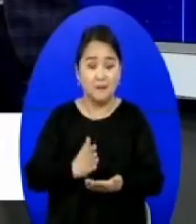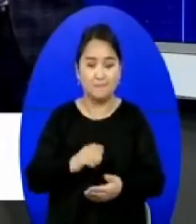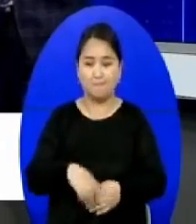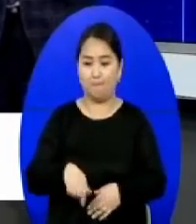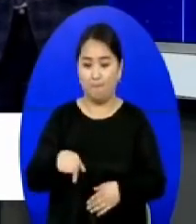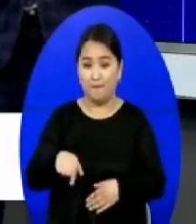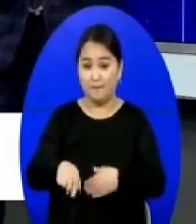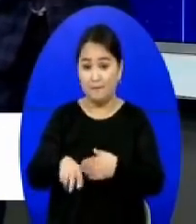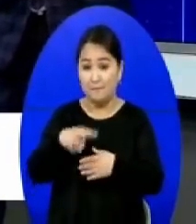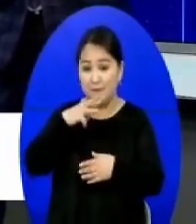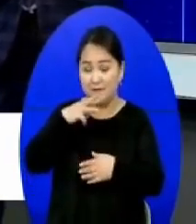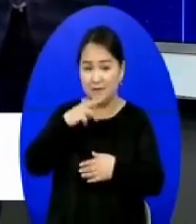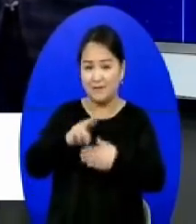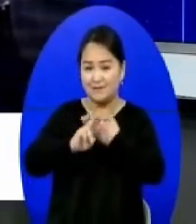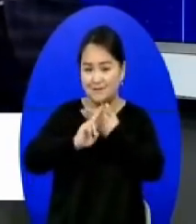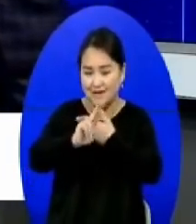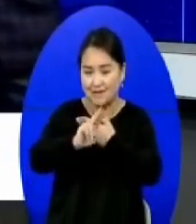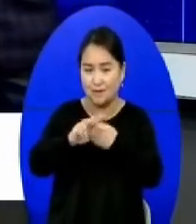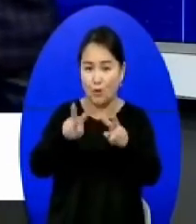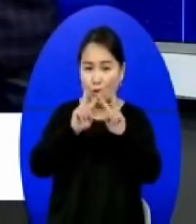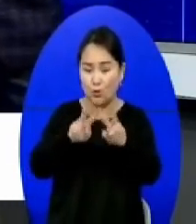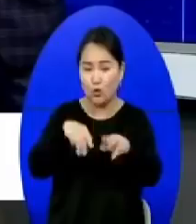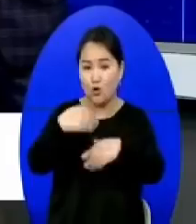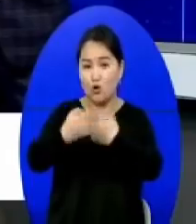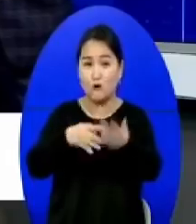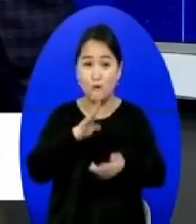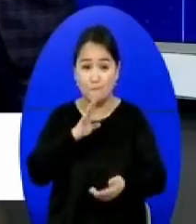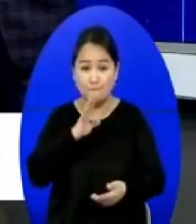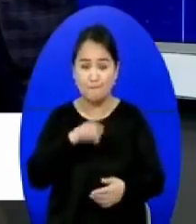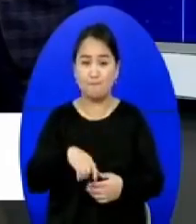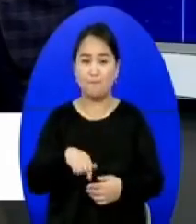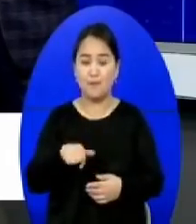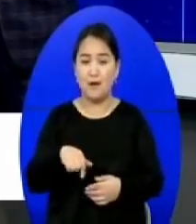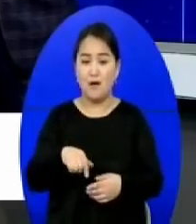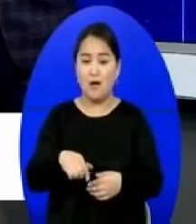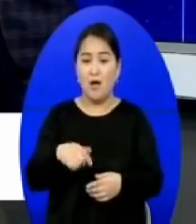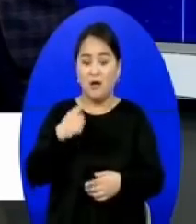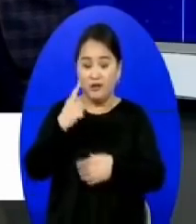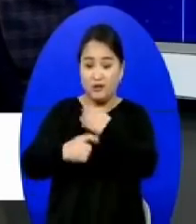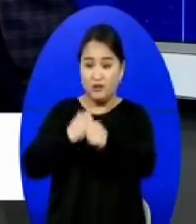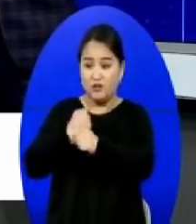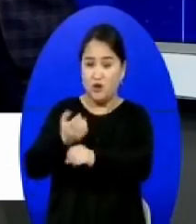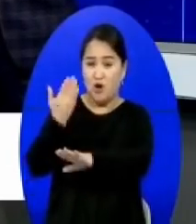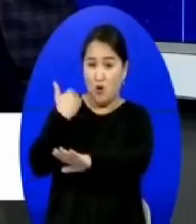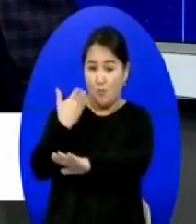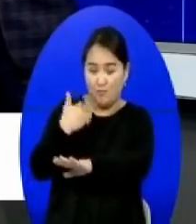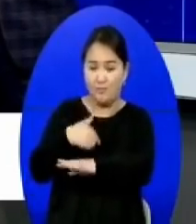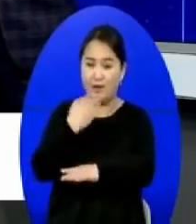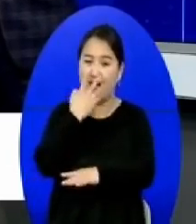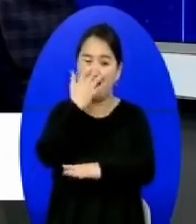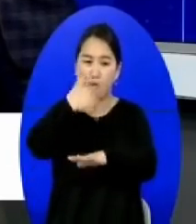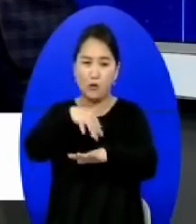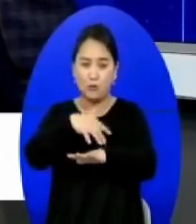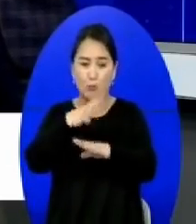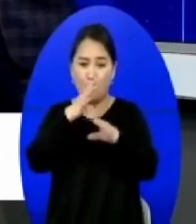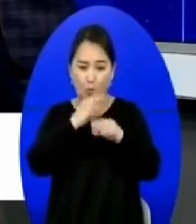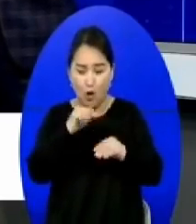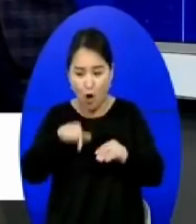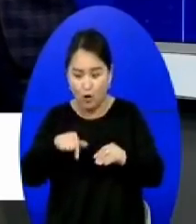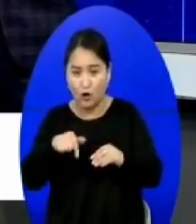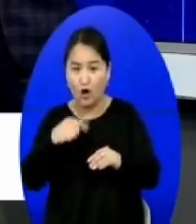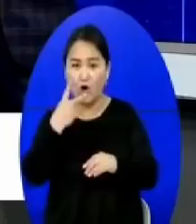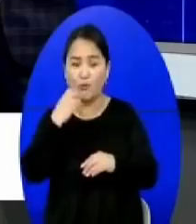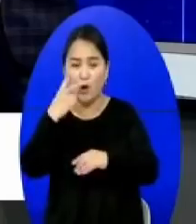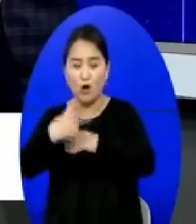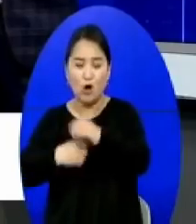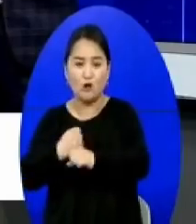За тэгвэл яг энэ Монголын засгийн газраас хэрэгжүүлж байгаа агарын бүхэлдлийг бууруулах ажлын үр дүн дээр хэр зэрэг нөлөөлт гарсан. За цаашдаа яг